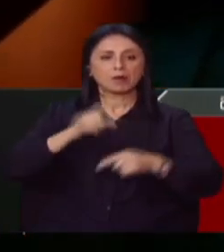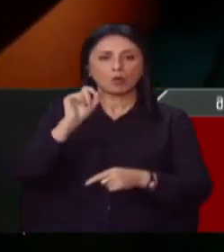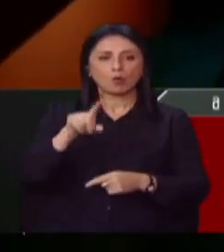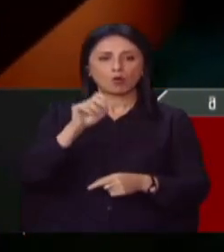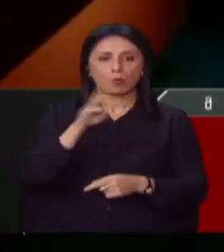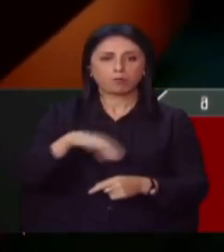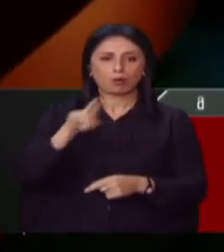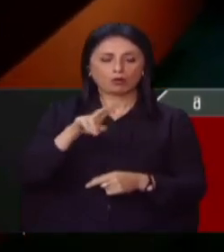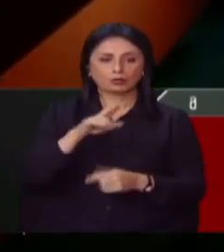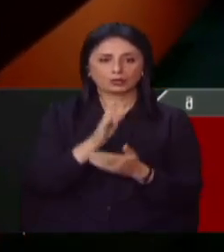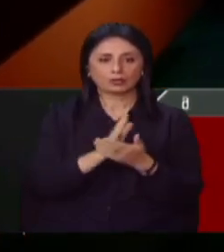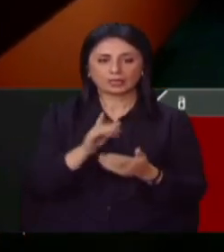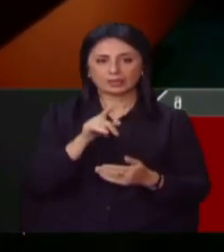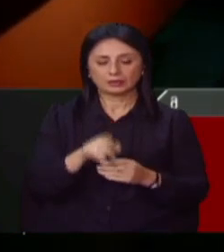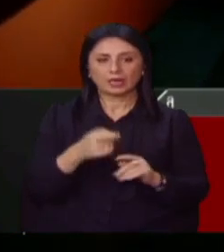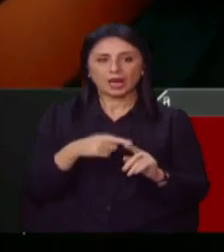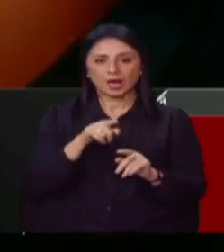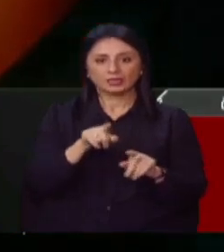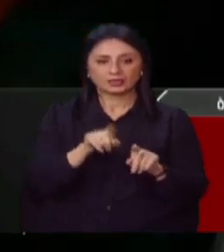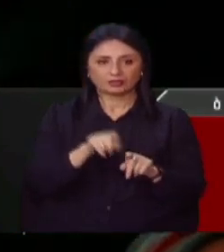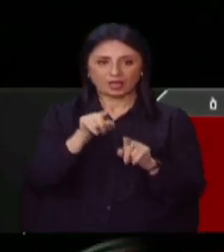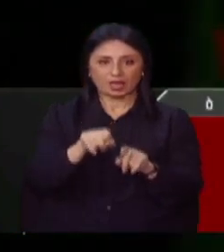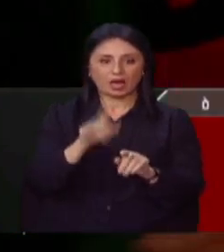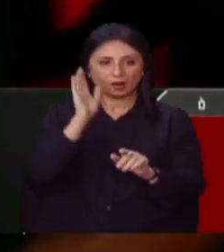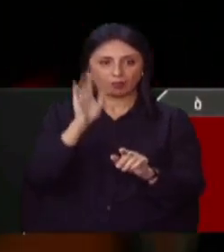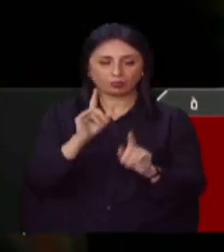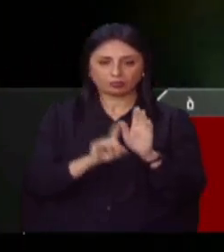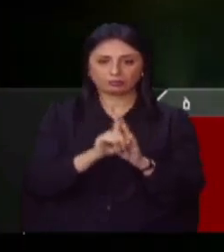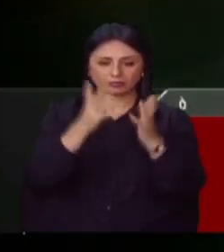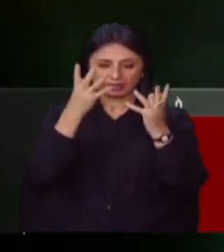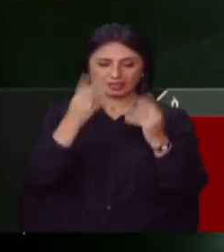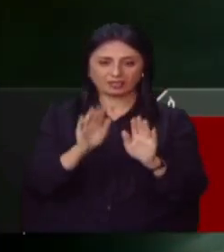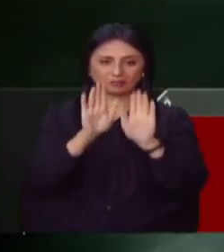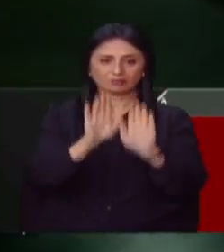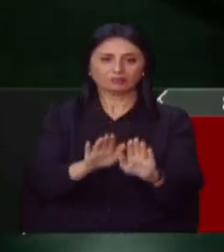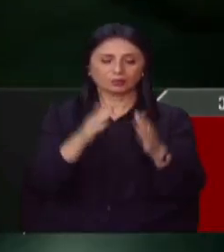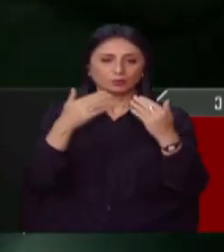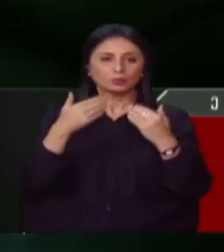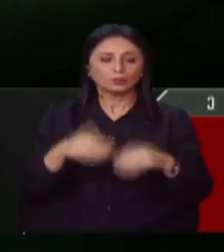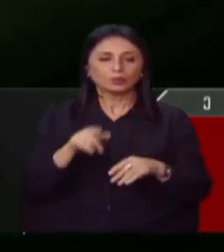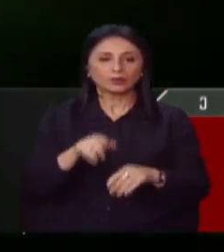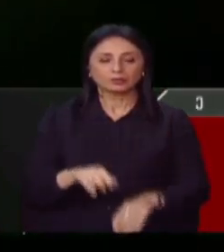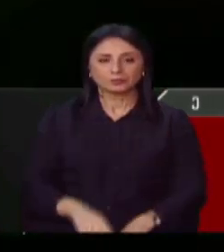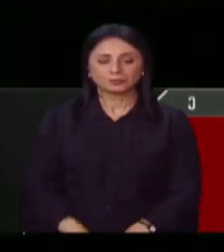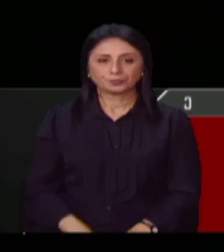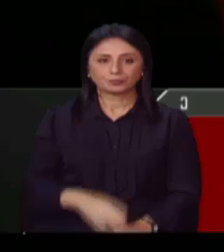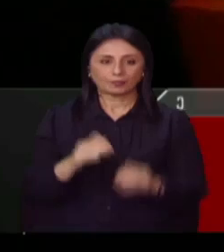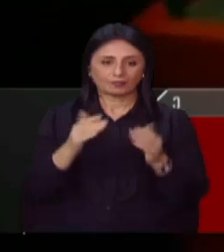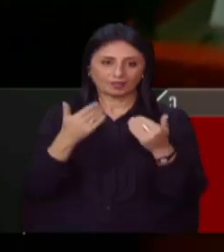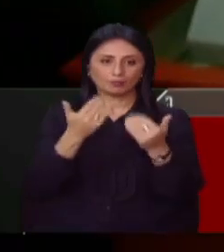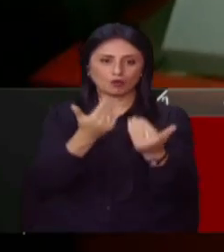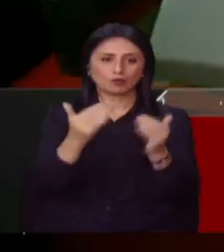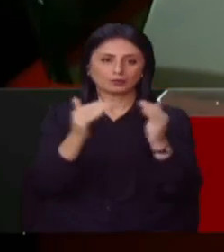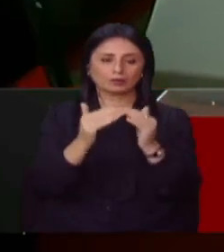ocros pondis nacili, da, sore da, iac taidevs, treidan, da, da, ido șez lebait cu as ukwe, pinas,